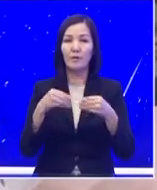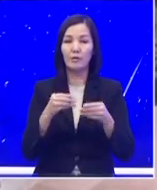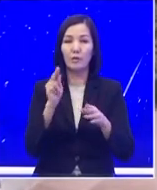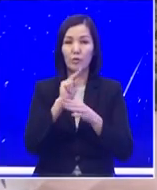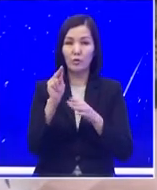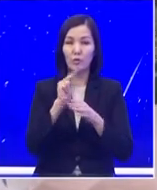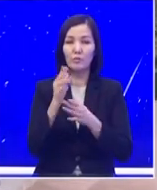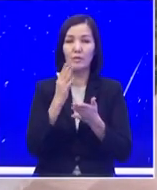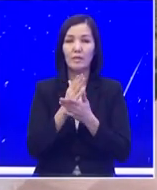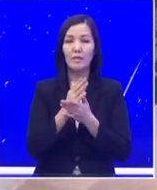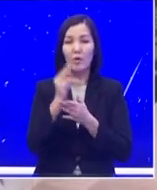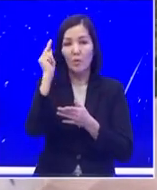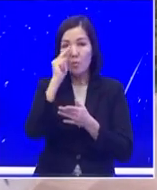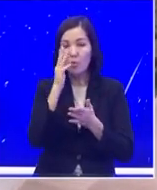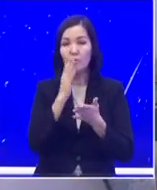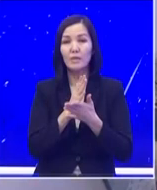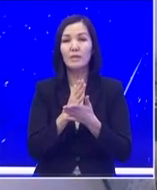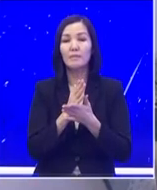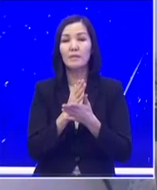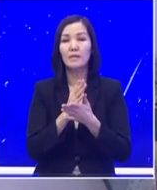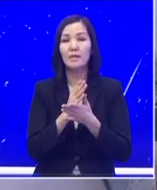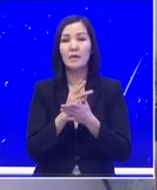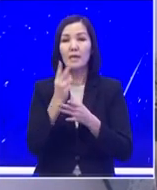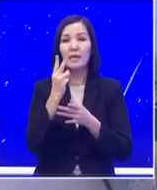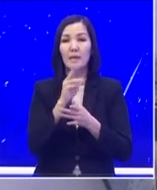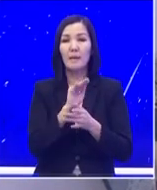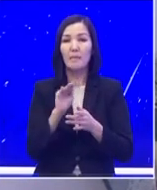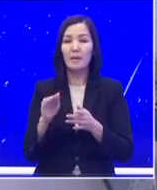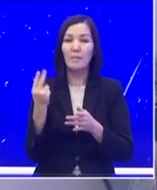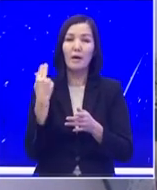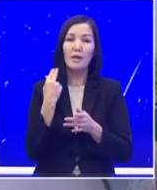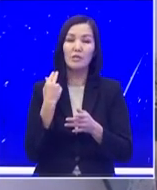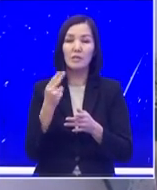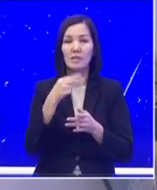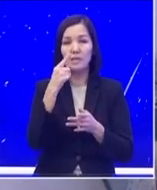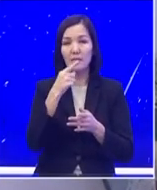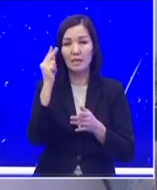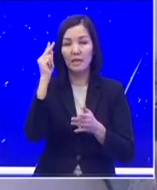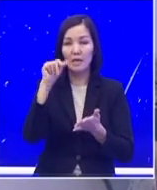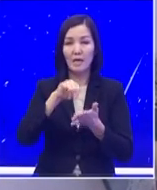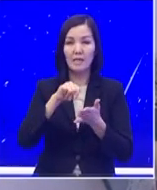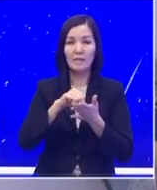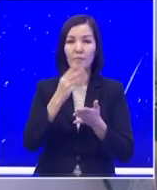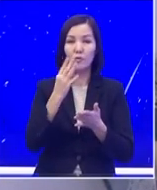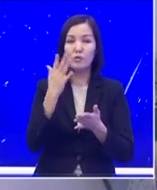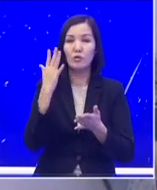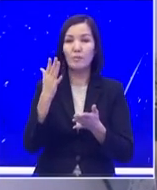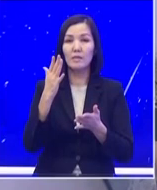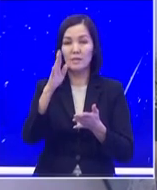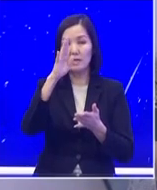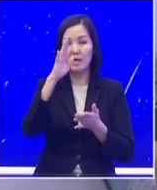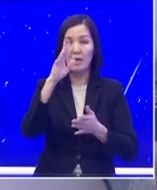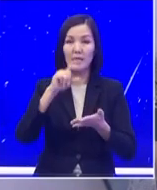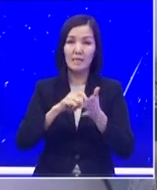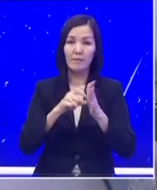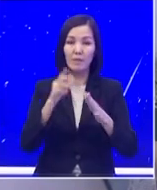Үйретіп жатқандарына, және орталығынан жаңағы екі балам, ағылшын сабағынан жаңағы 4-5 класс оқитын екі балам білім